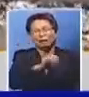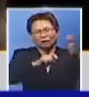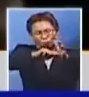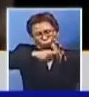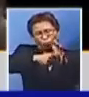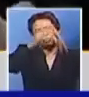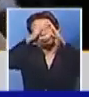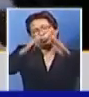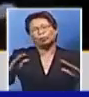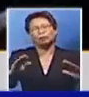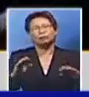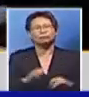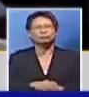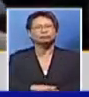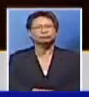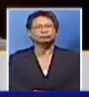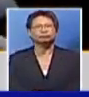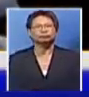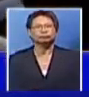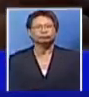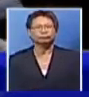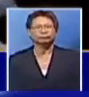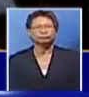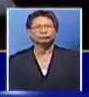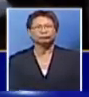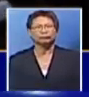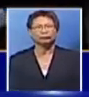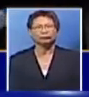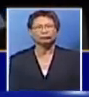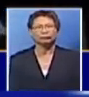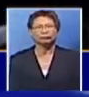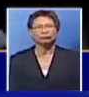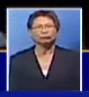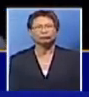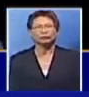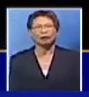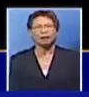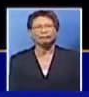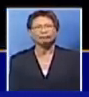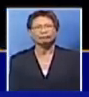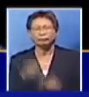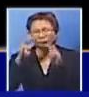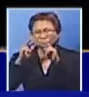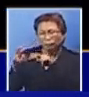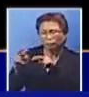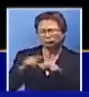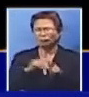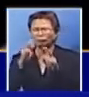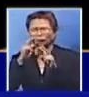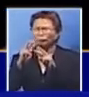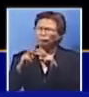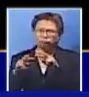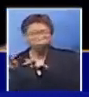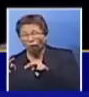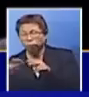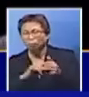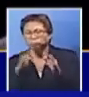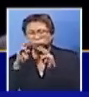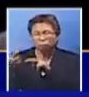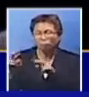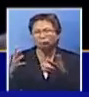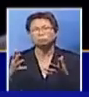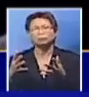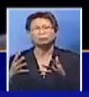rumah. Tenggelamnya saya kan. Ha. Kali saya terpandang. Bawah saya terpandang. Selalunya ada tembok.